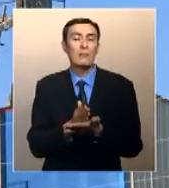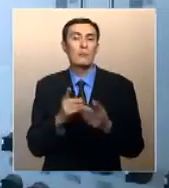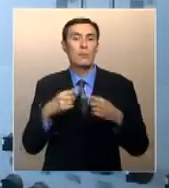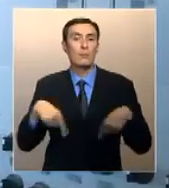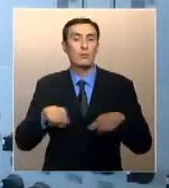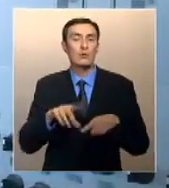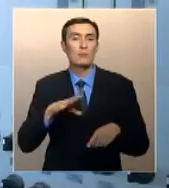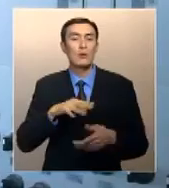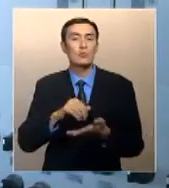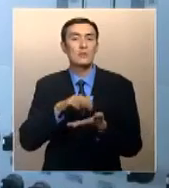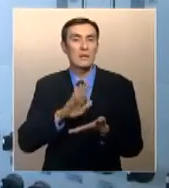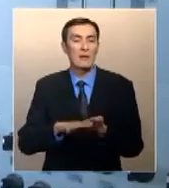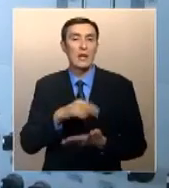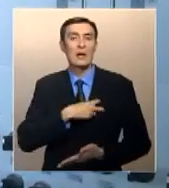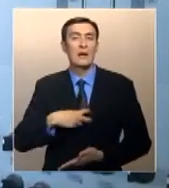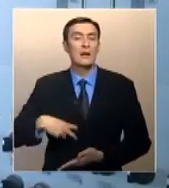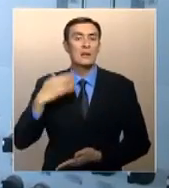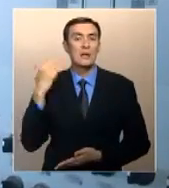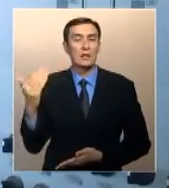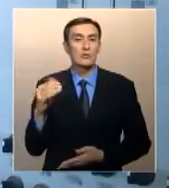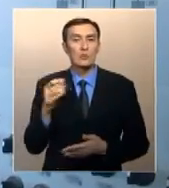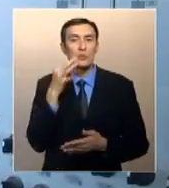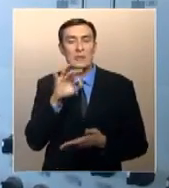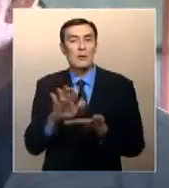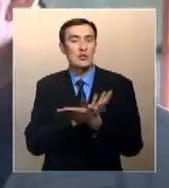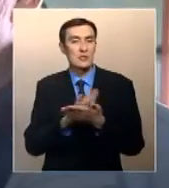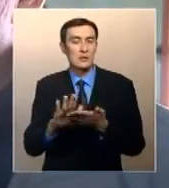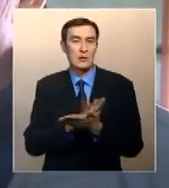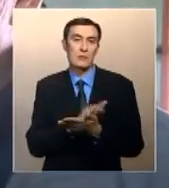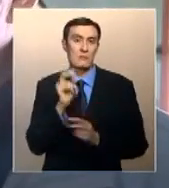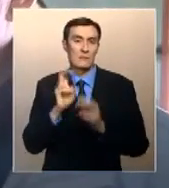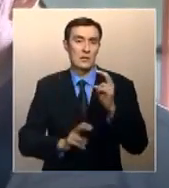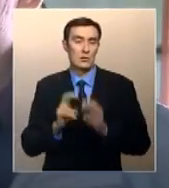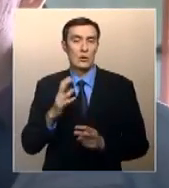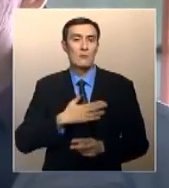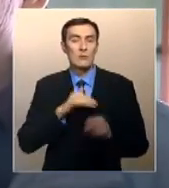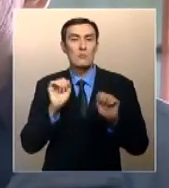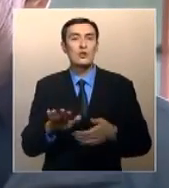пункте установили датскую семяочистительную линию. Мы можем